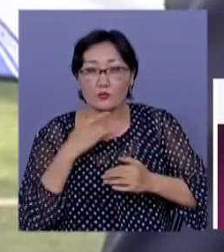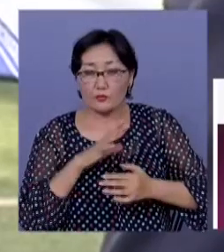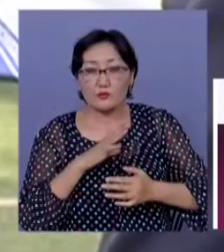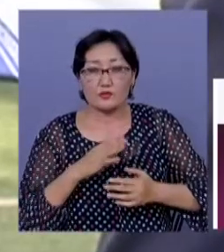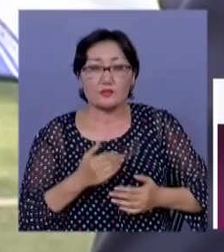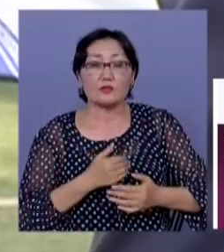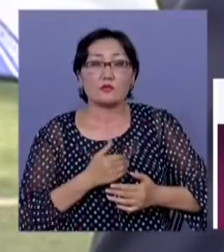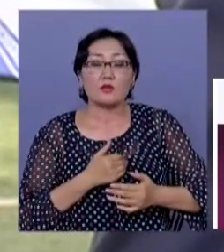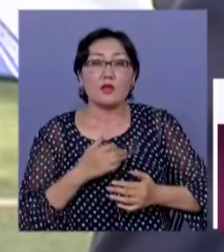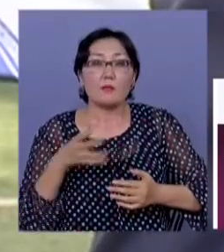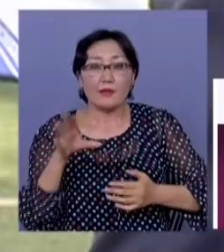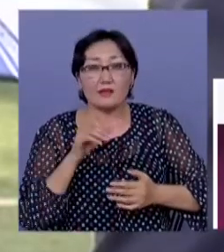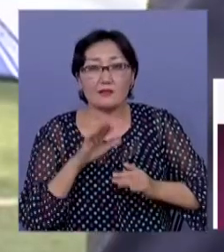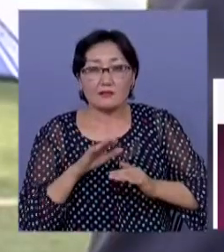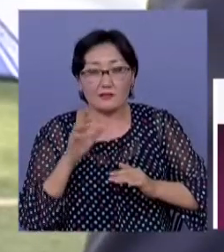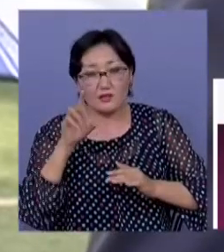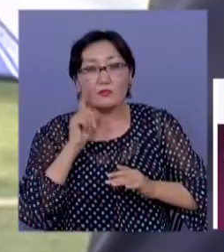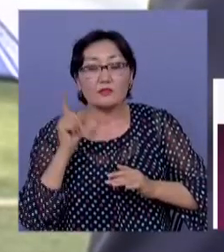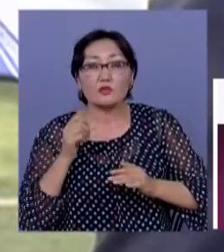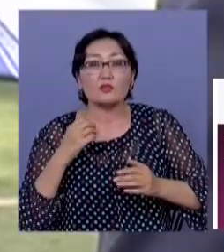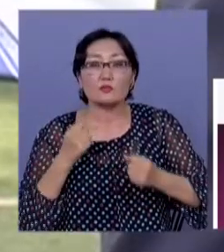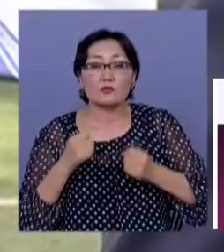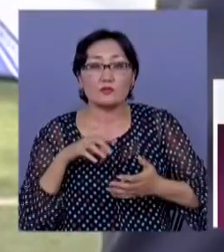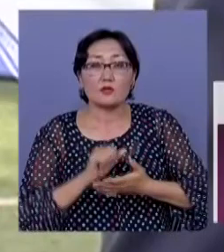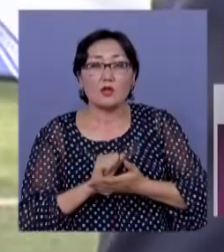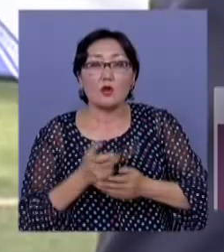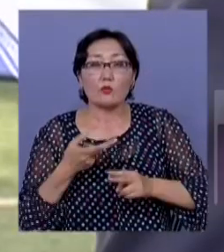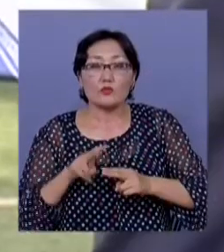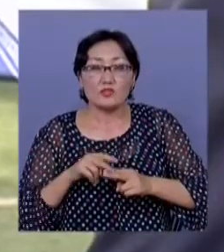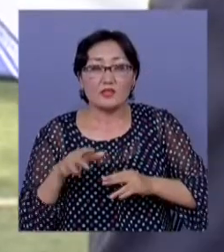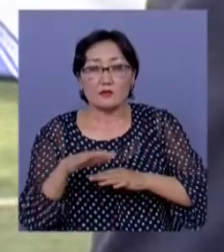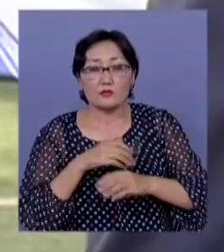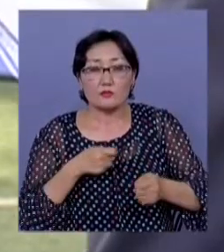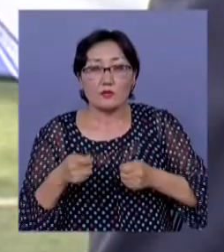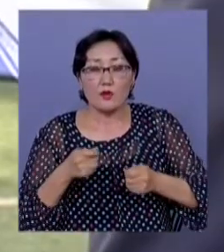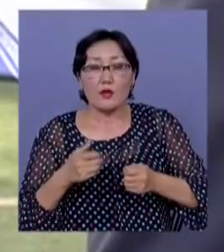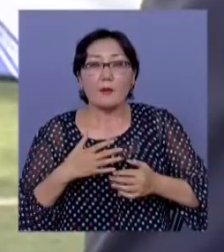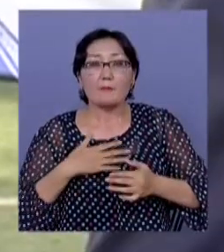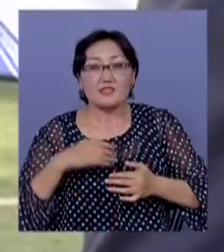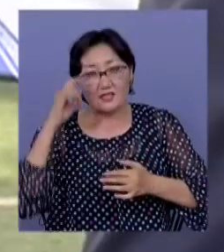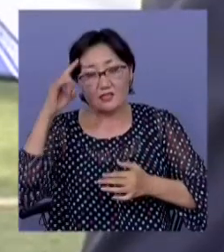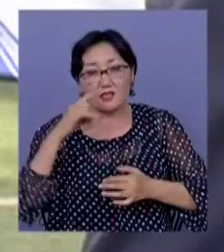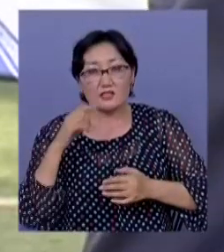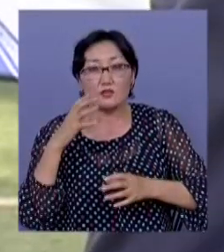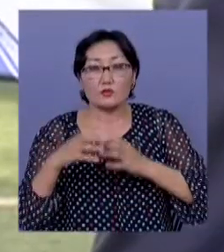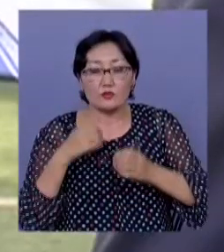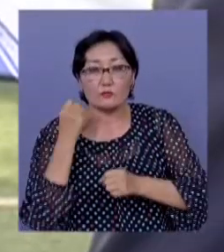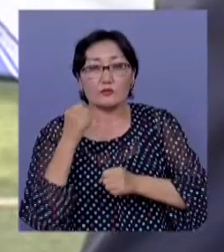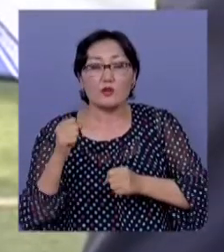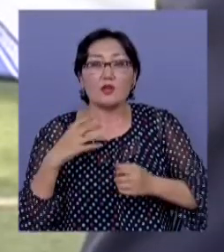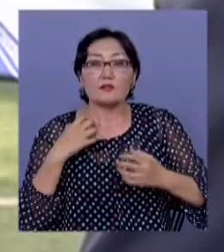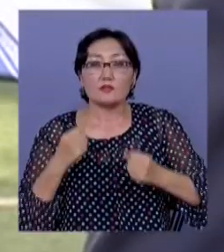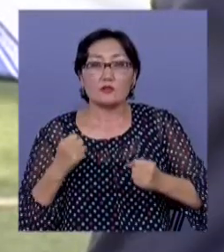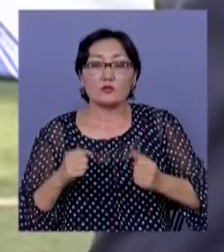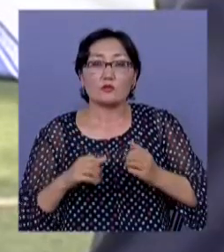спортпен алыса екен, ертең осындай азаматтар елді басқаратын, біздің туымызды желбірететін жастар, сондықтан да денсаулық күшті